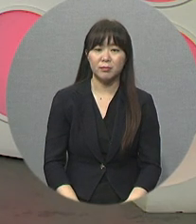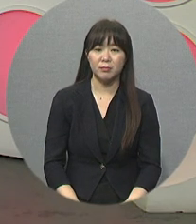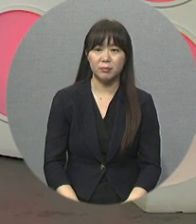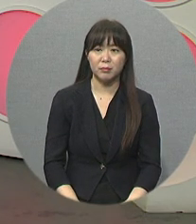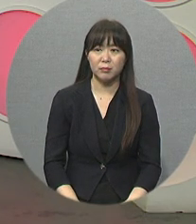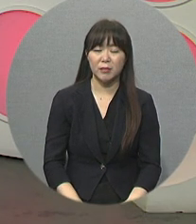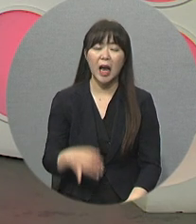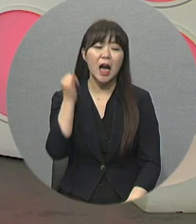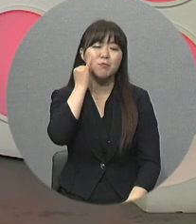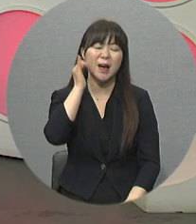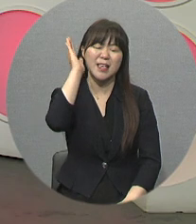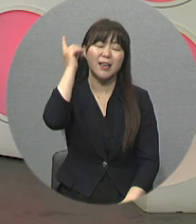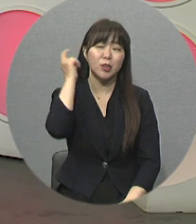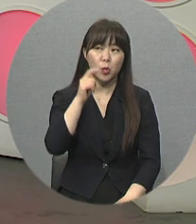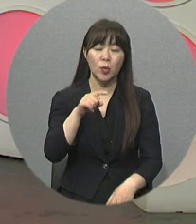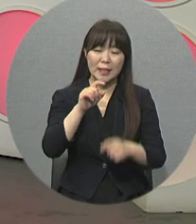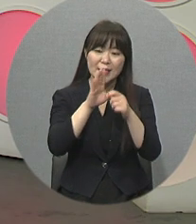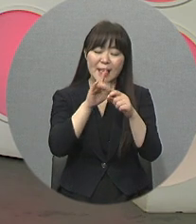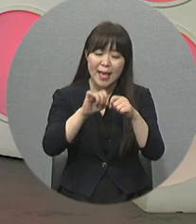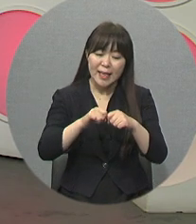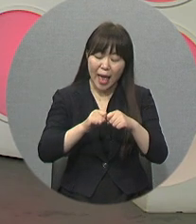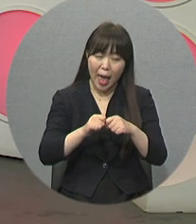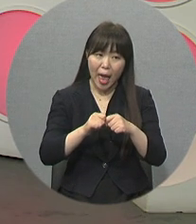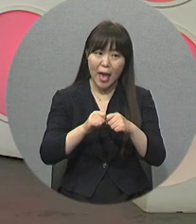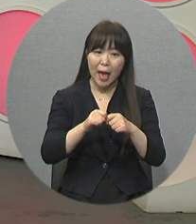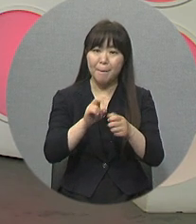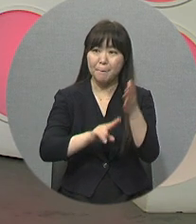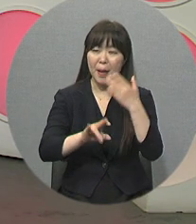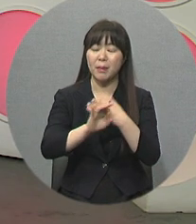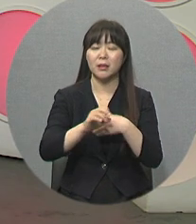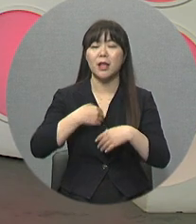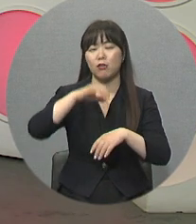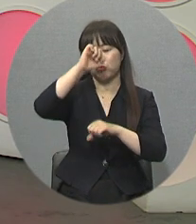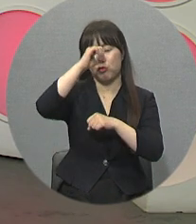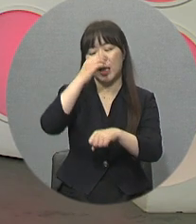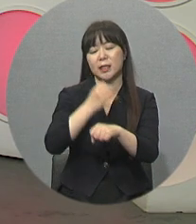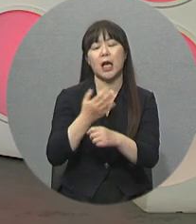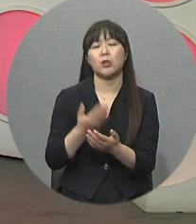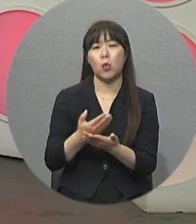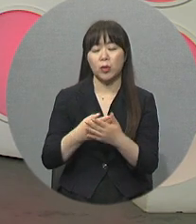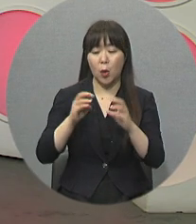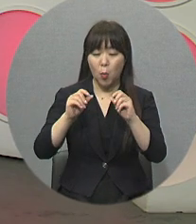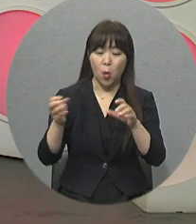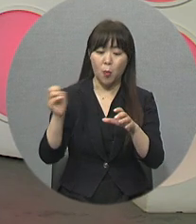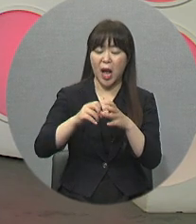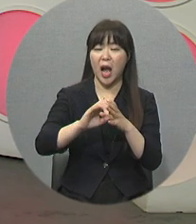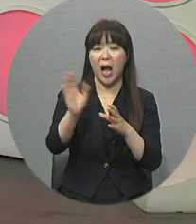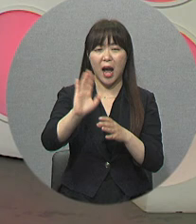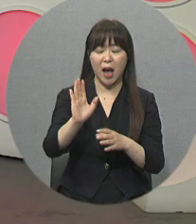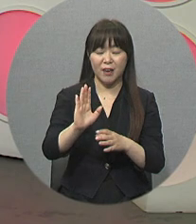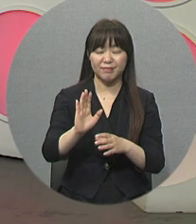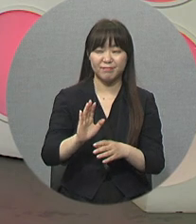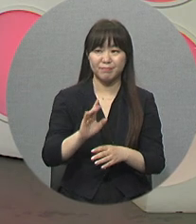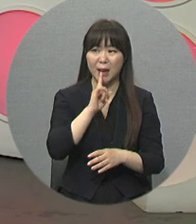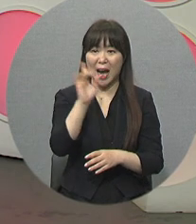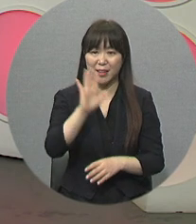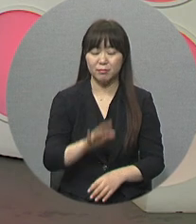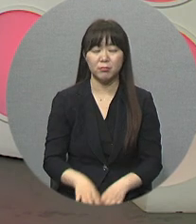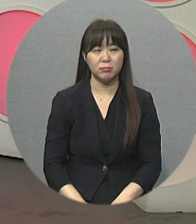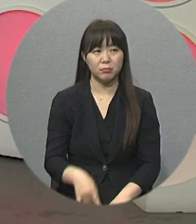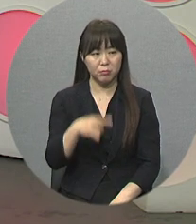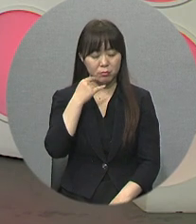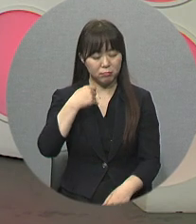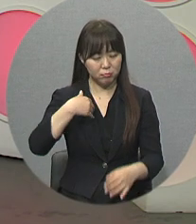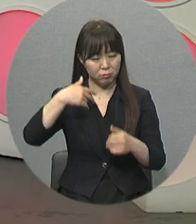아줌마에게 들었어. 오늘 깨 팔면 나 운동화 사줘. 모래 넣은 거 얘기 안 할게. 엄마는 가만히 저를